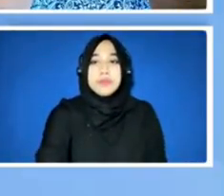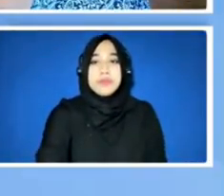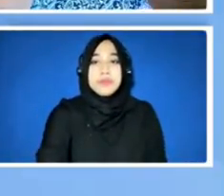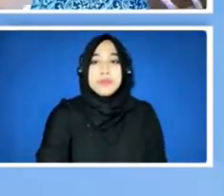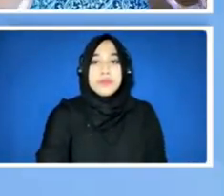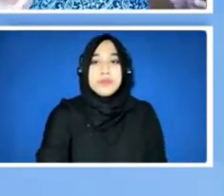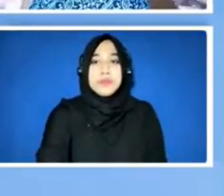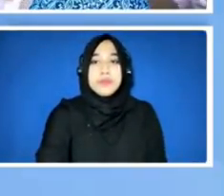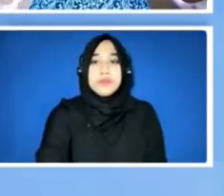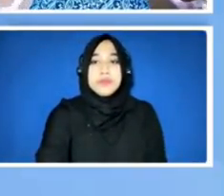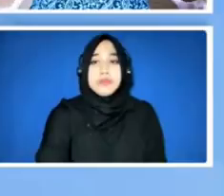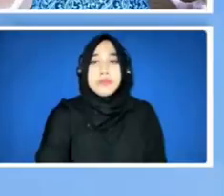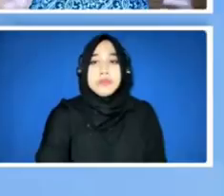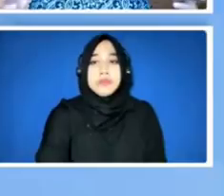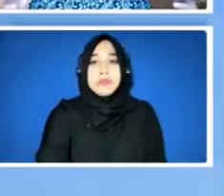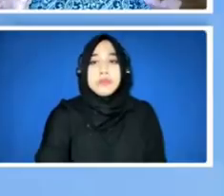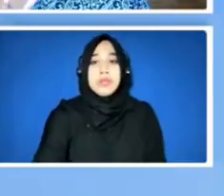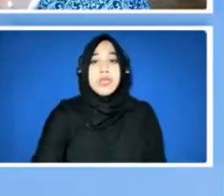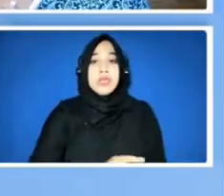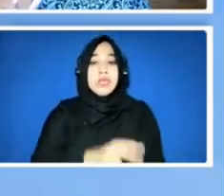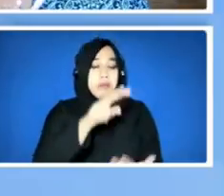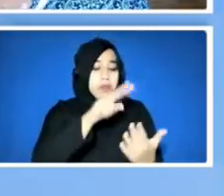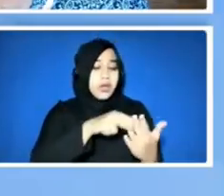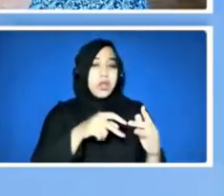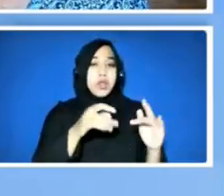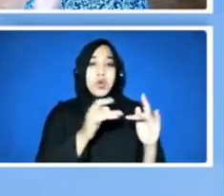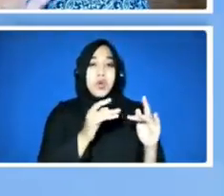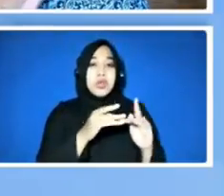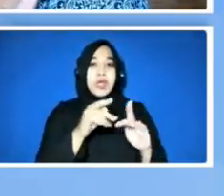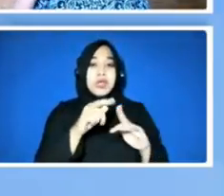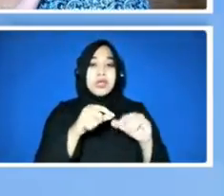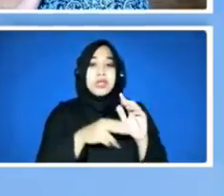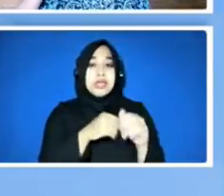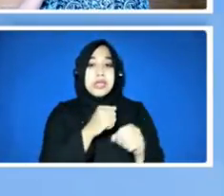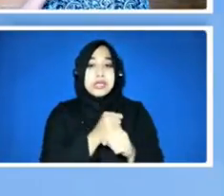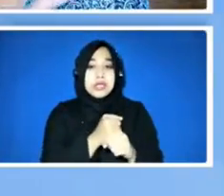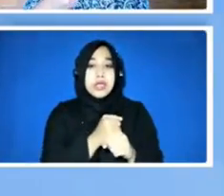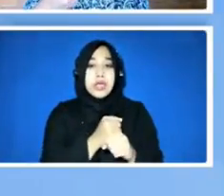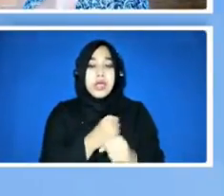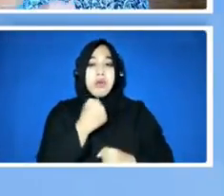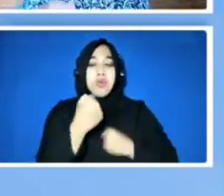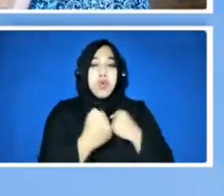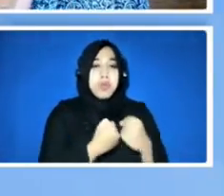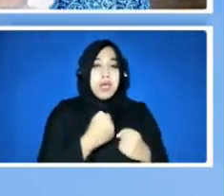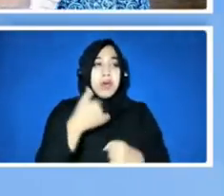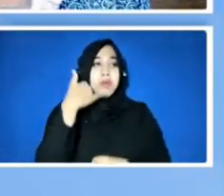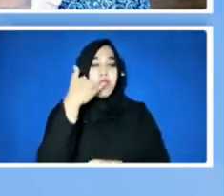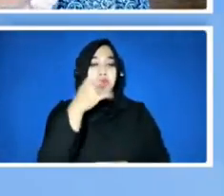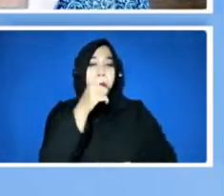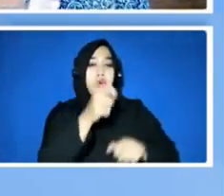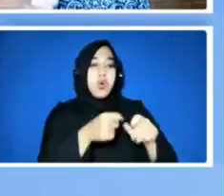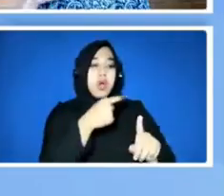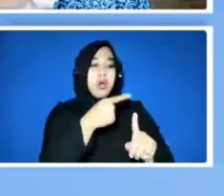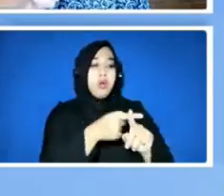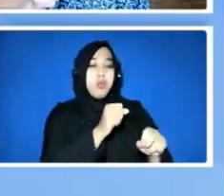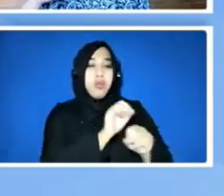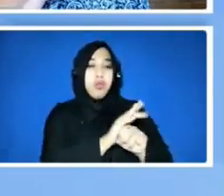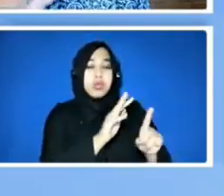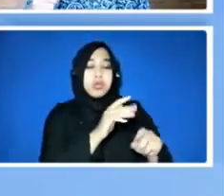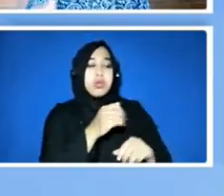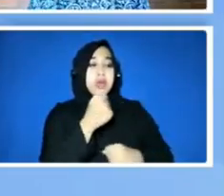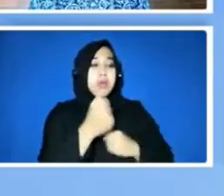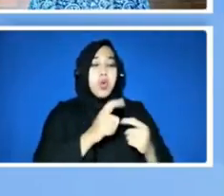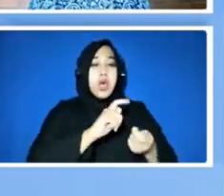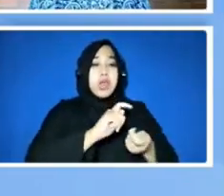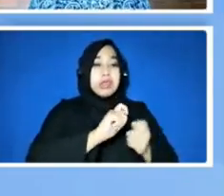Dan ketika kita melihat kontak tracing tidak semata-mata sebagai upaya untuk menelpon orang yang terpapar lalu kemudian melakukan tes